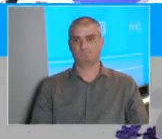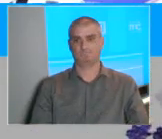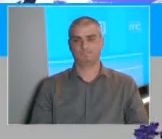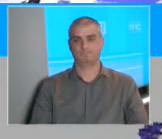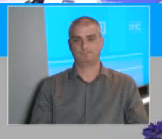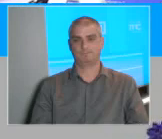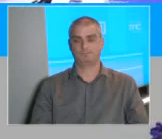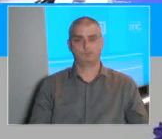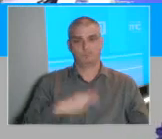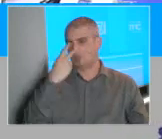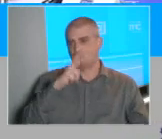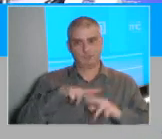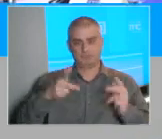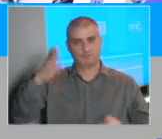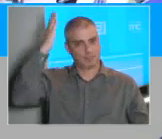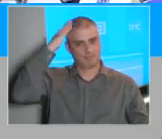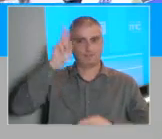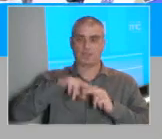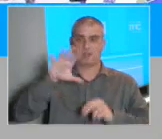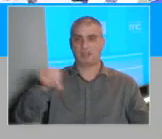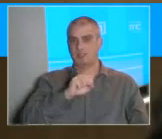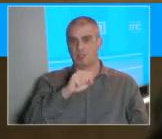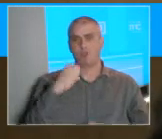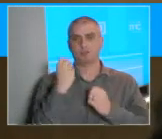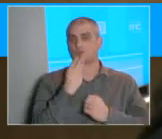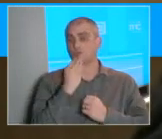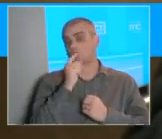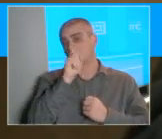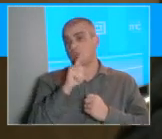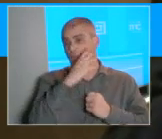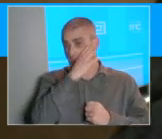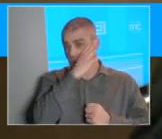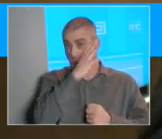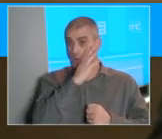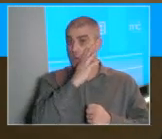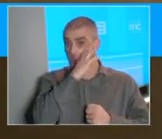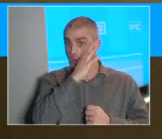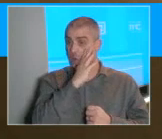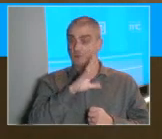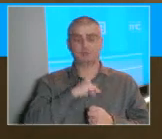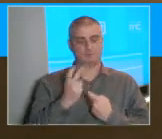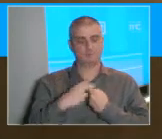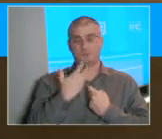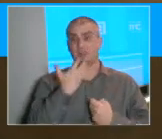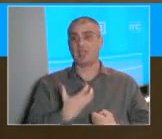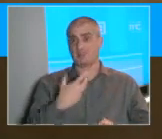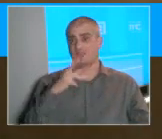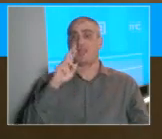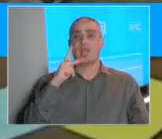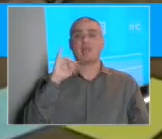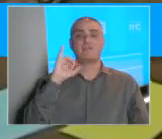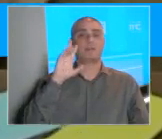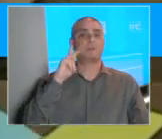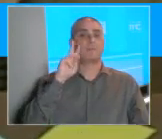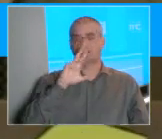מצב שנפתלי בנט ייקח אחר כך את עוצמה יהודית. יכול להיות שהוא יסכים לקלוט אליו את הרב רפי פרץ, זה יכול